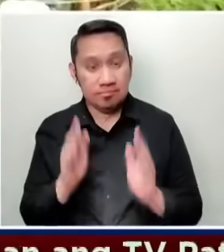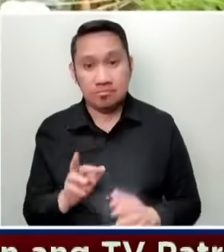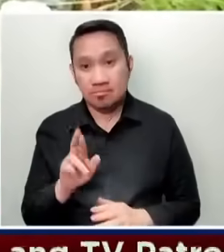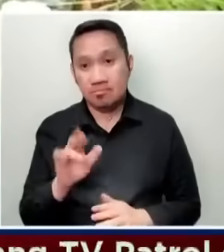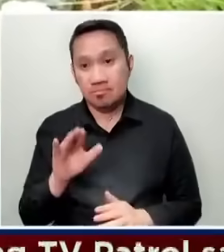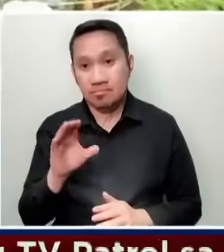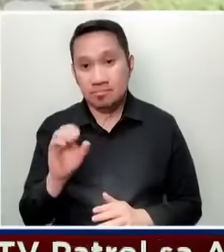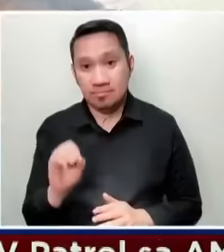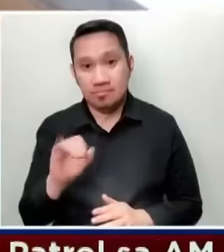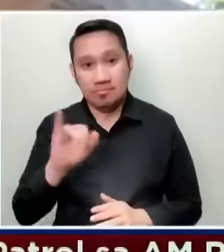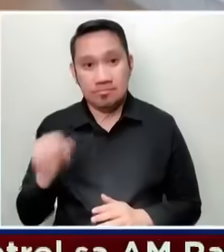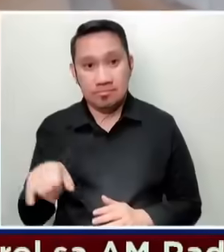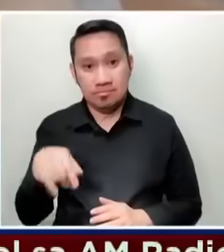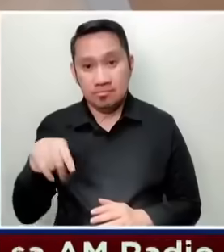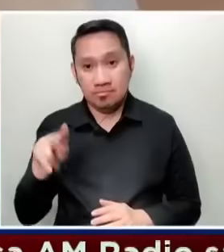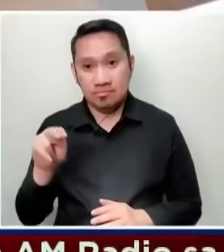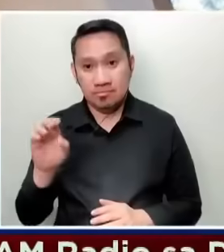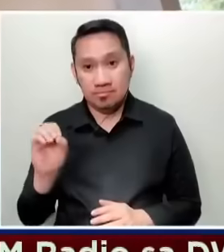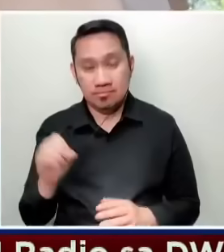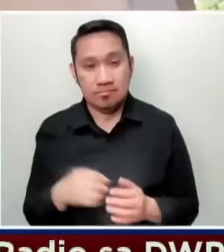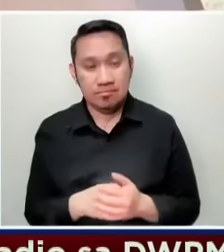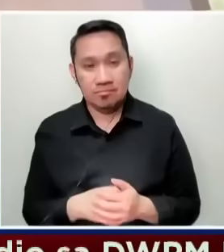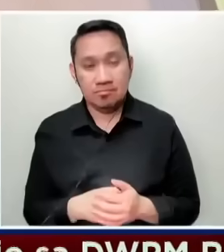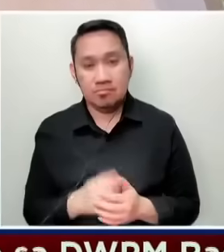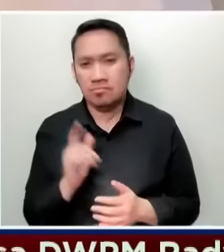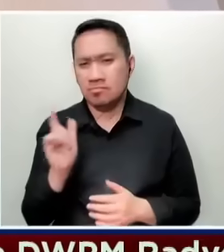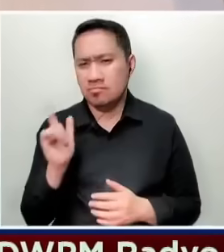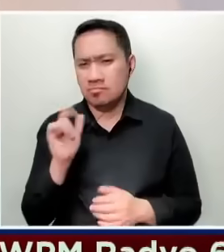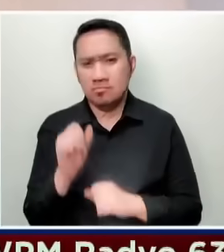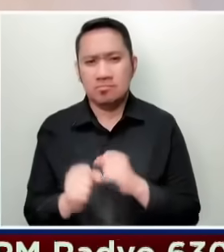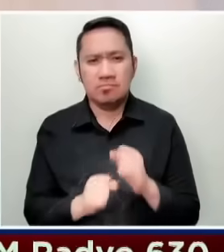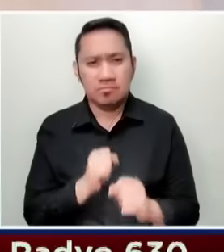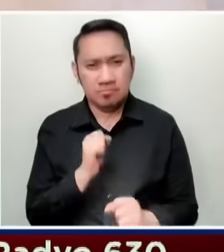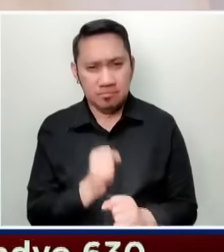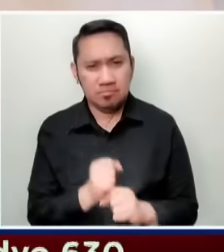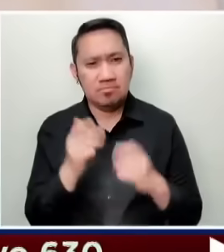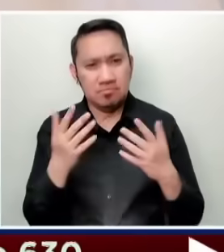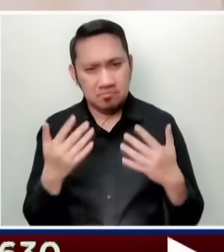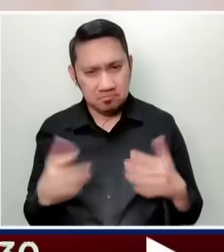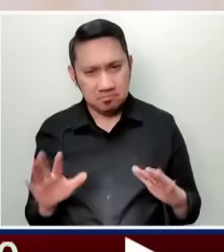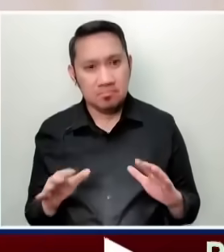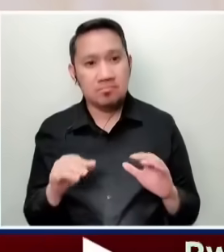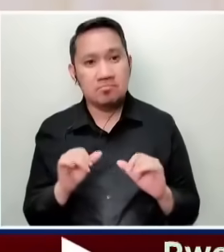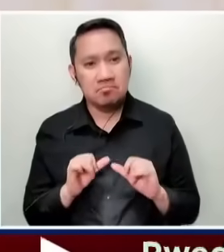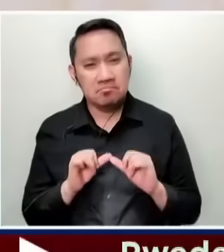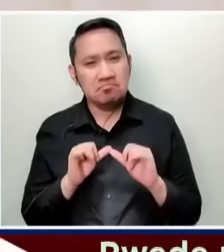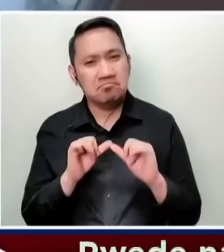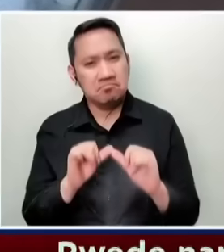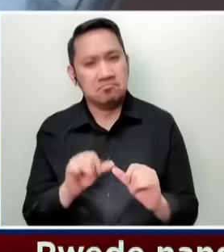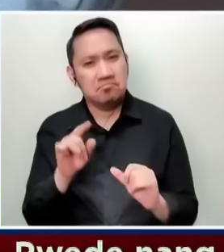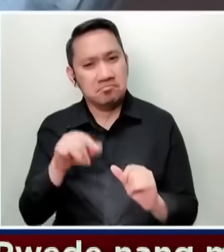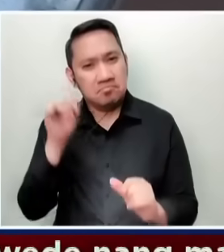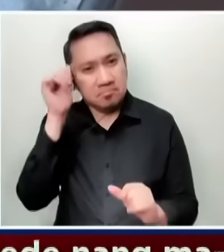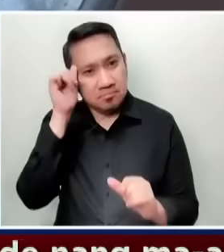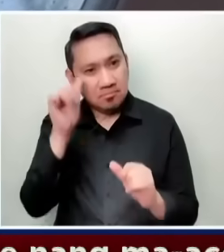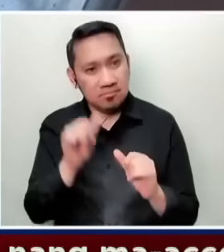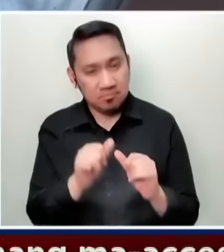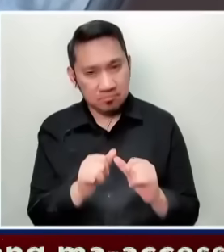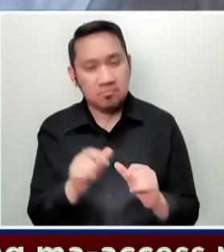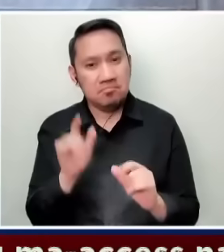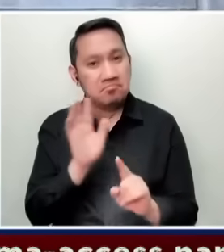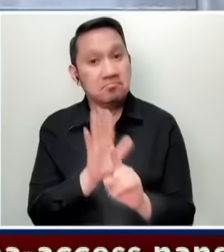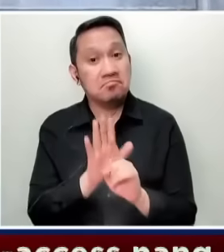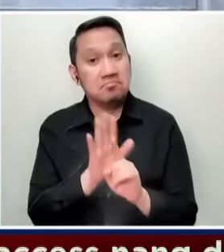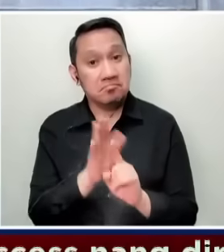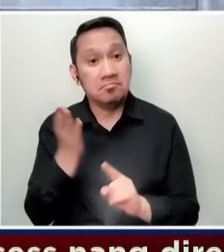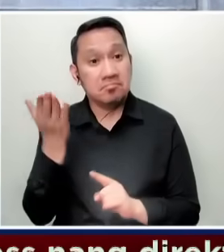Rico J. Puno. 2 dekada na ang lumipas, pero patuloy na inaalala ang dating matini idol at